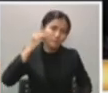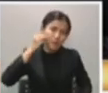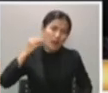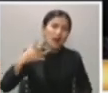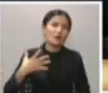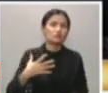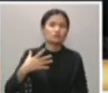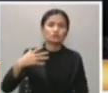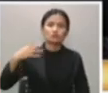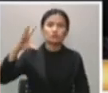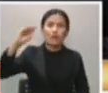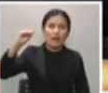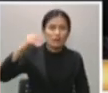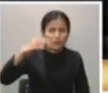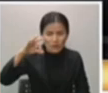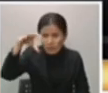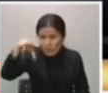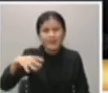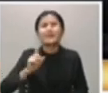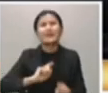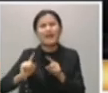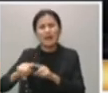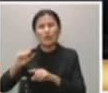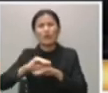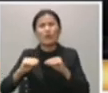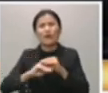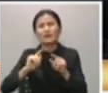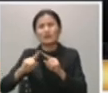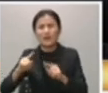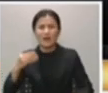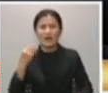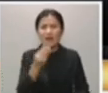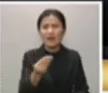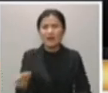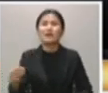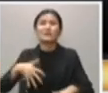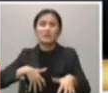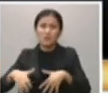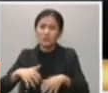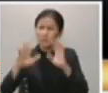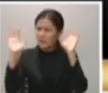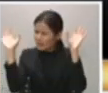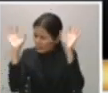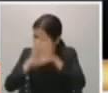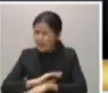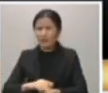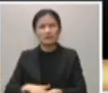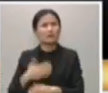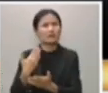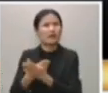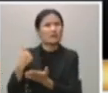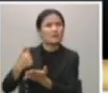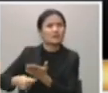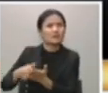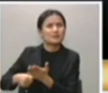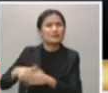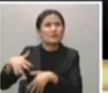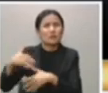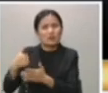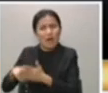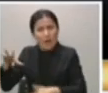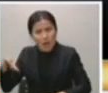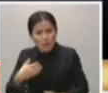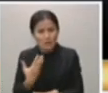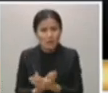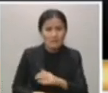ได้เกิดขึ้นมาในช่วงนั้นทั้งนั้นไม่ผิดเลยถ้าจะกล่าวว่าเป็นการเอาเงินภาษีพี่น้องประชาชนมาซื้อเสียง